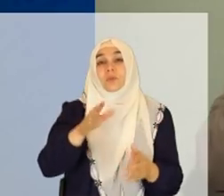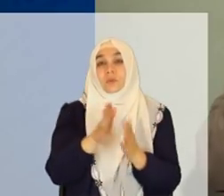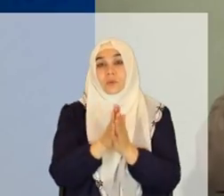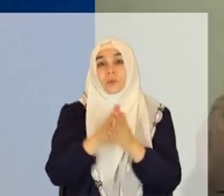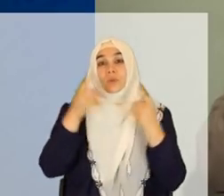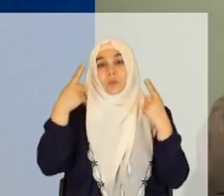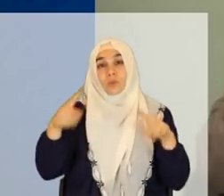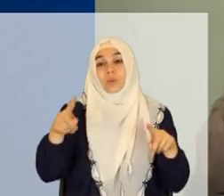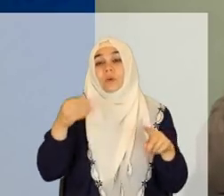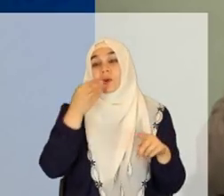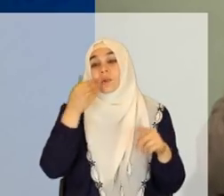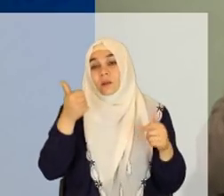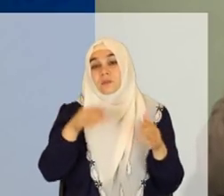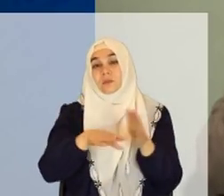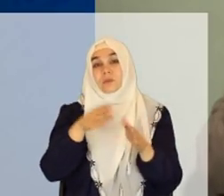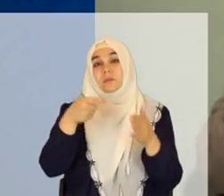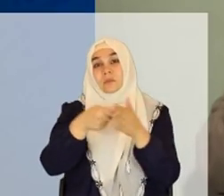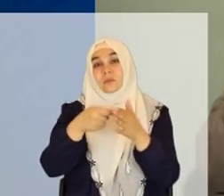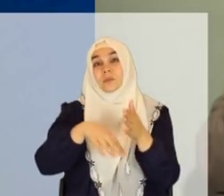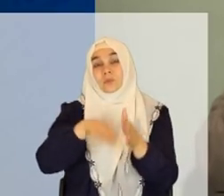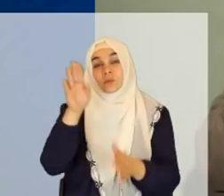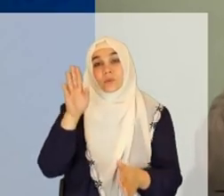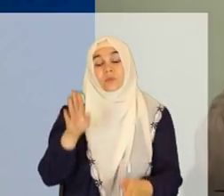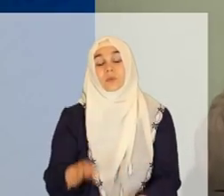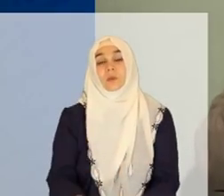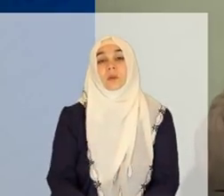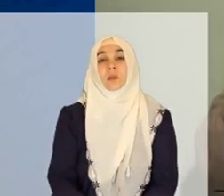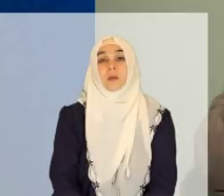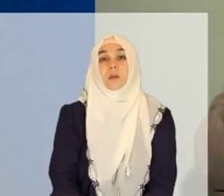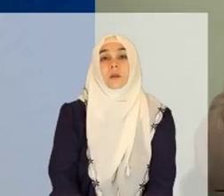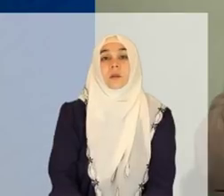shuni o'rniga bir yaxshiroq narsa berib boqinglar.